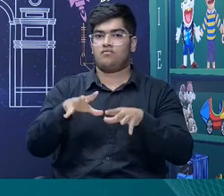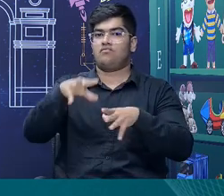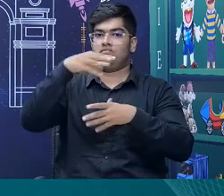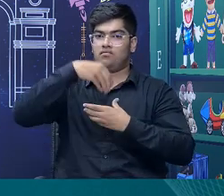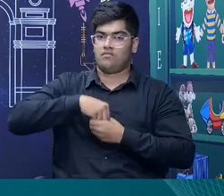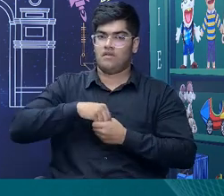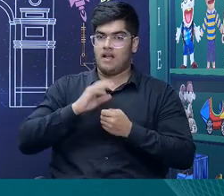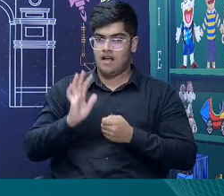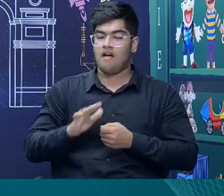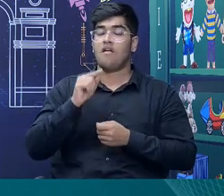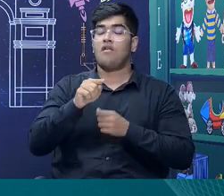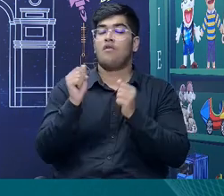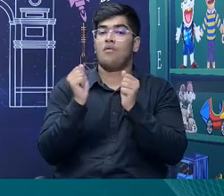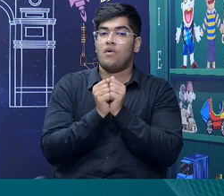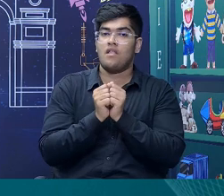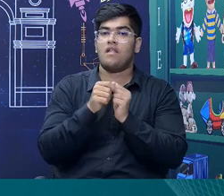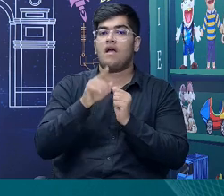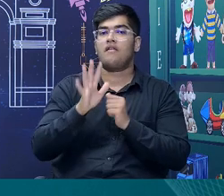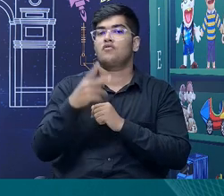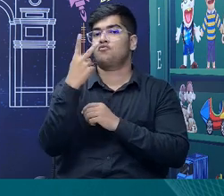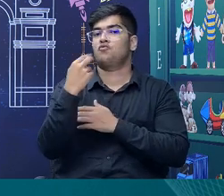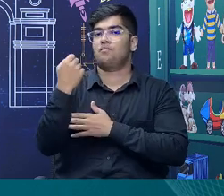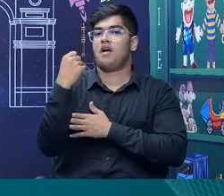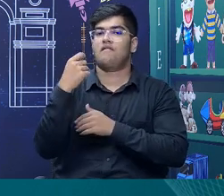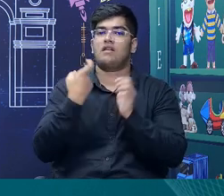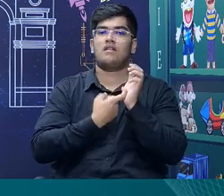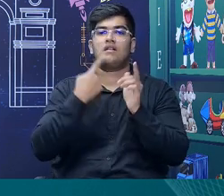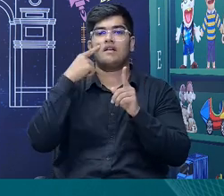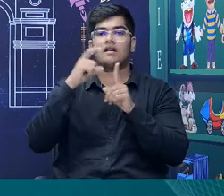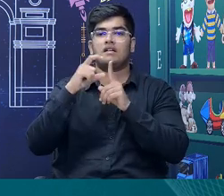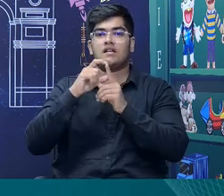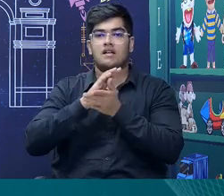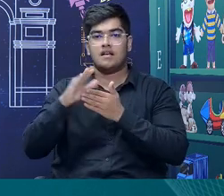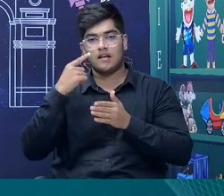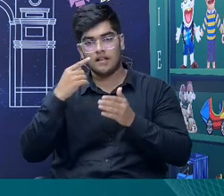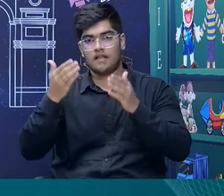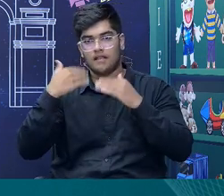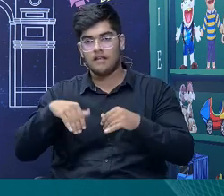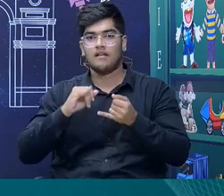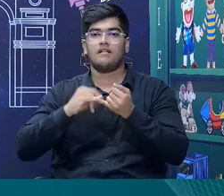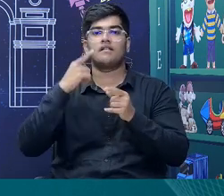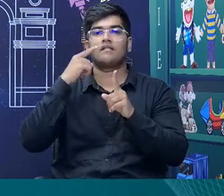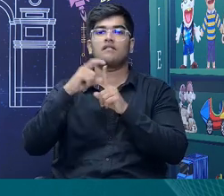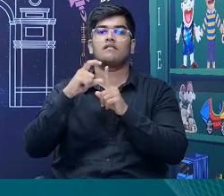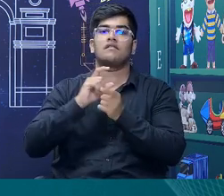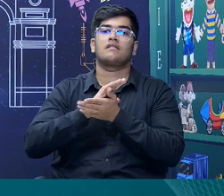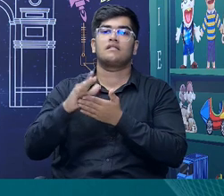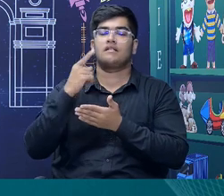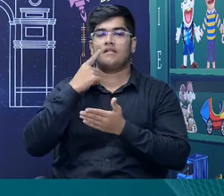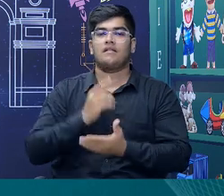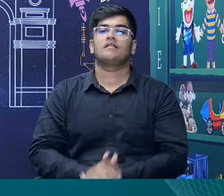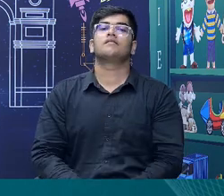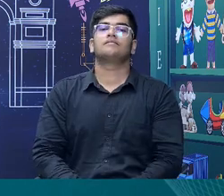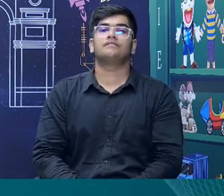साथ हमें ये दो शक्तियां यानी की वृद्धि और सिद्धि हमें हमेशा हमारे साथ रहती हैं